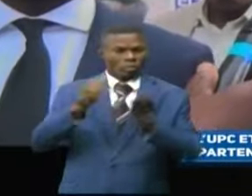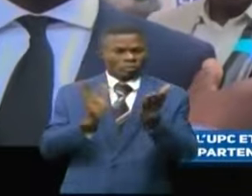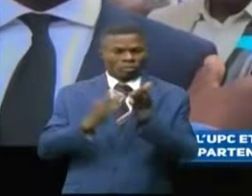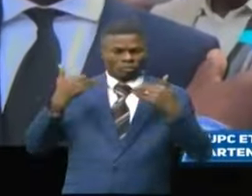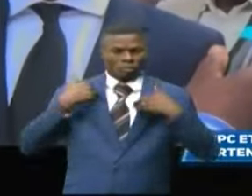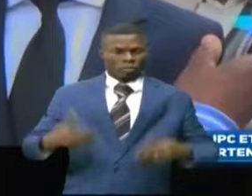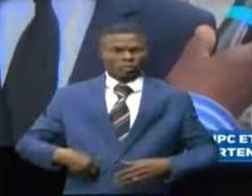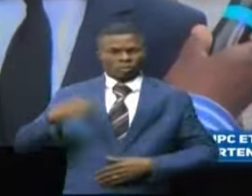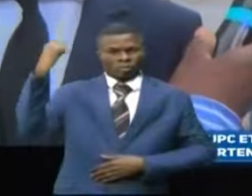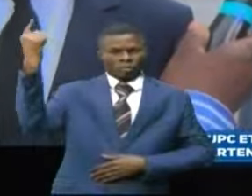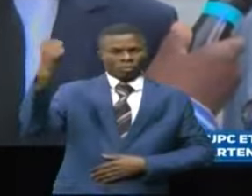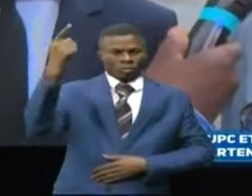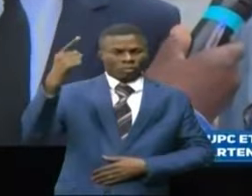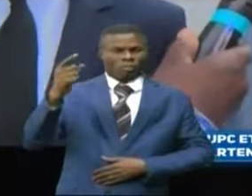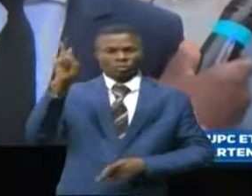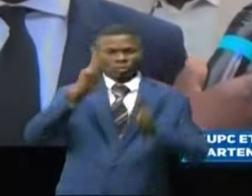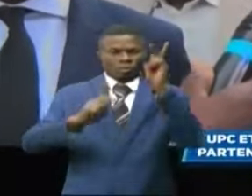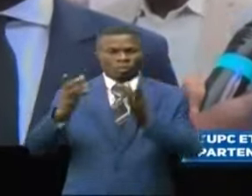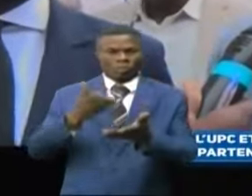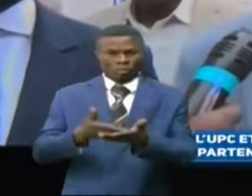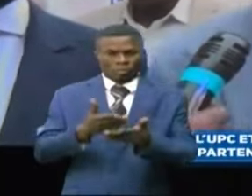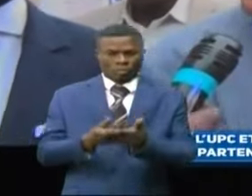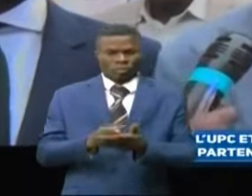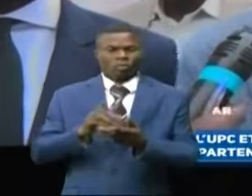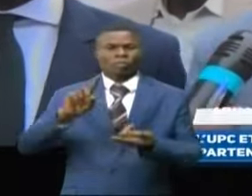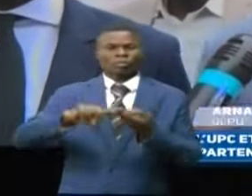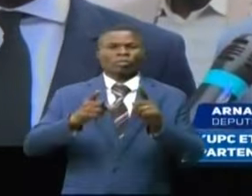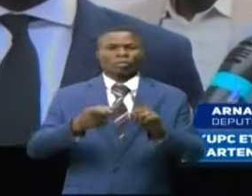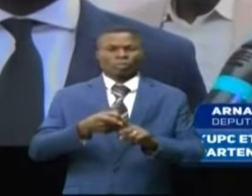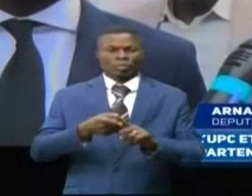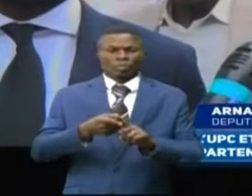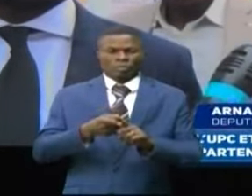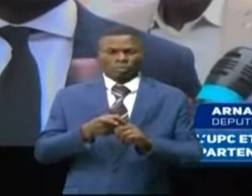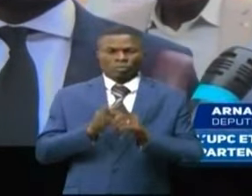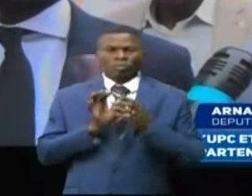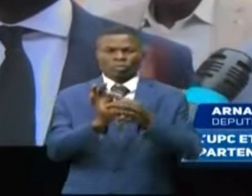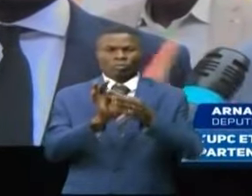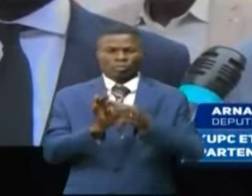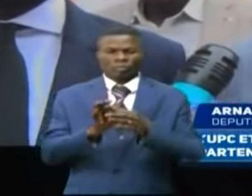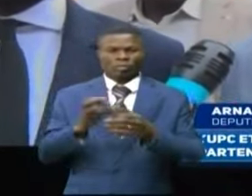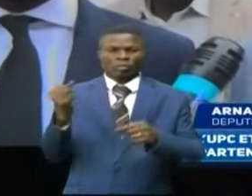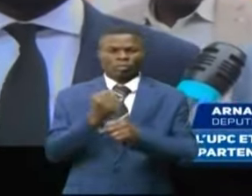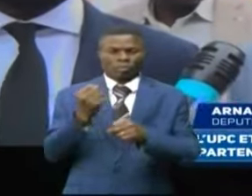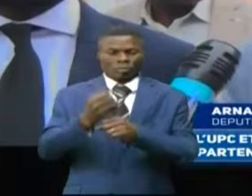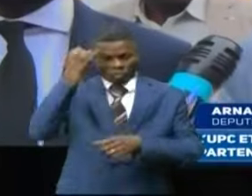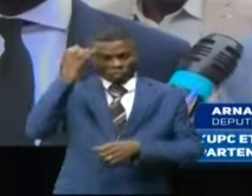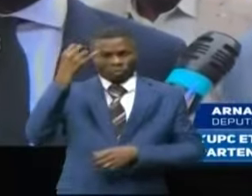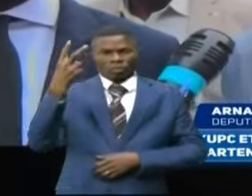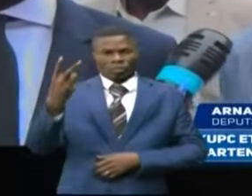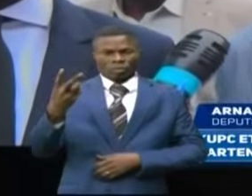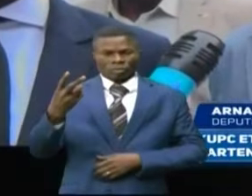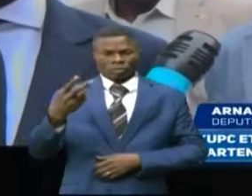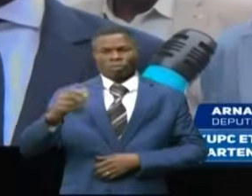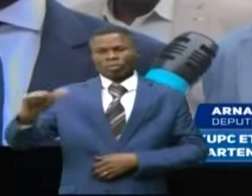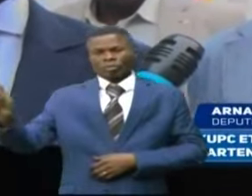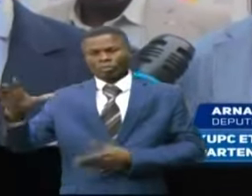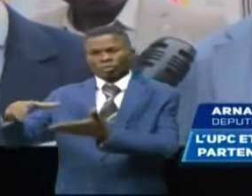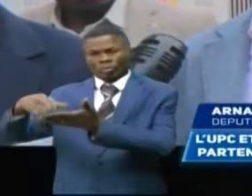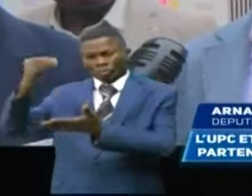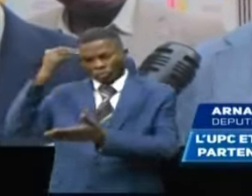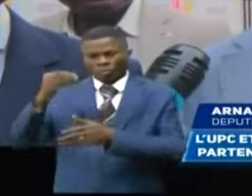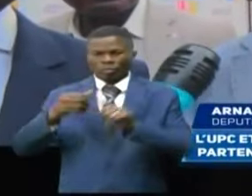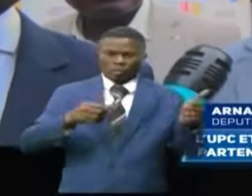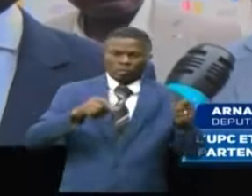santé publique. C'est une coopération qui nous impressionne parce qu'elle fonctionne dans les deux sens. Chacun à apprendre de l'autre